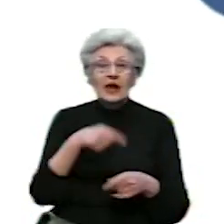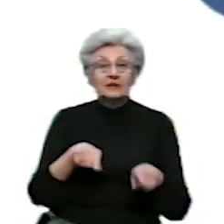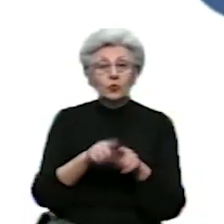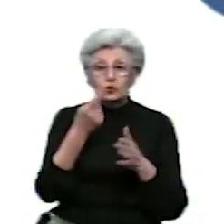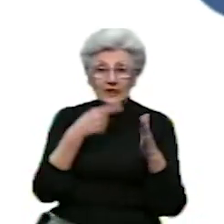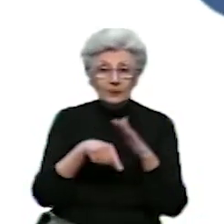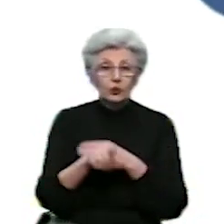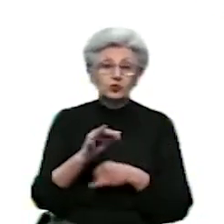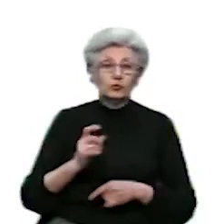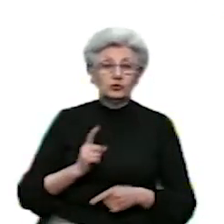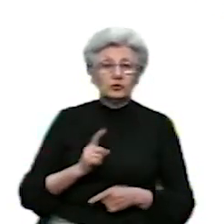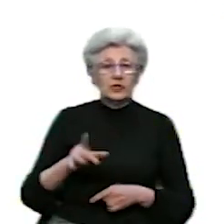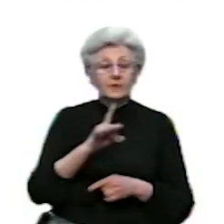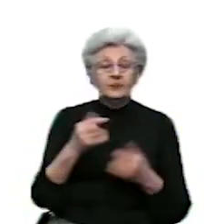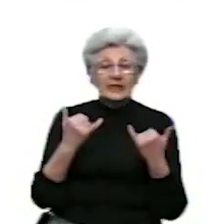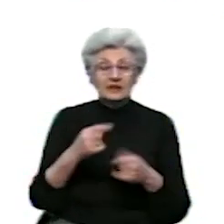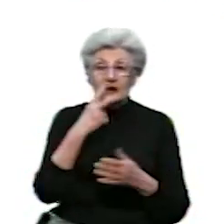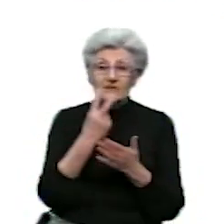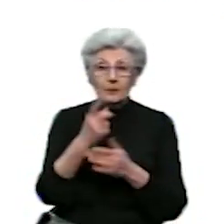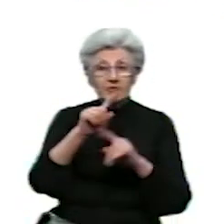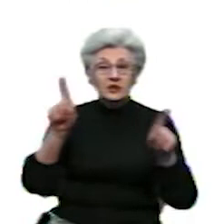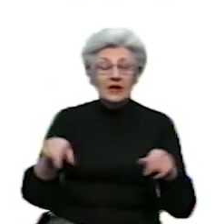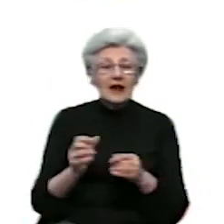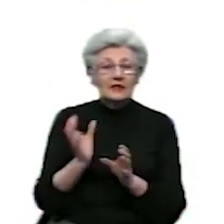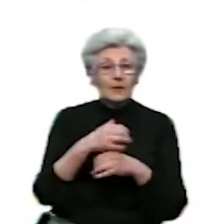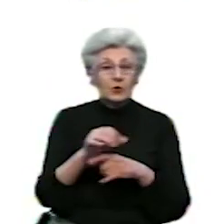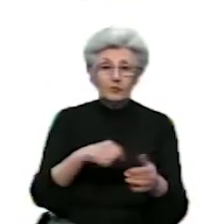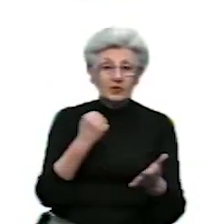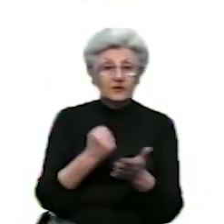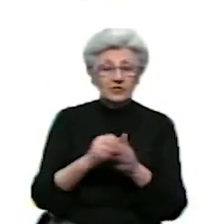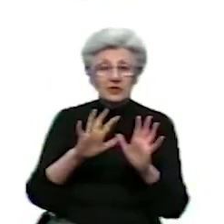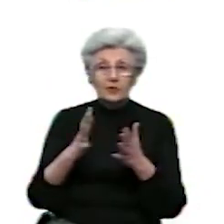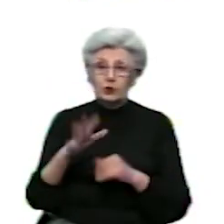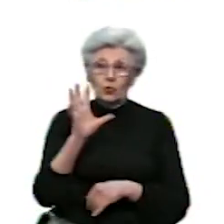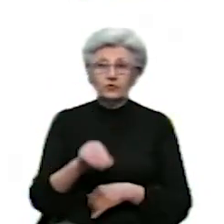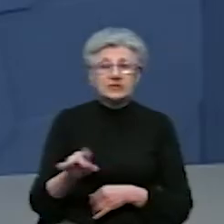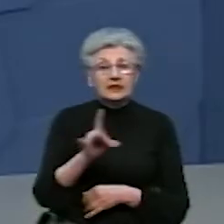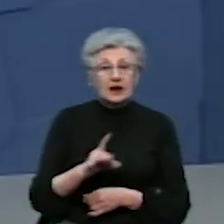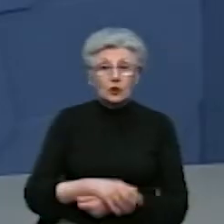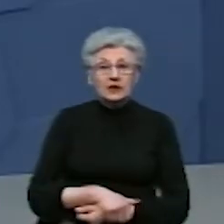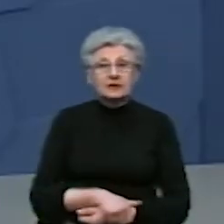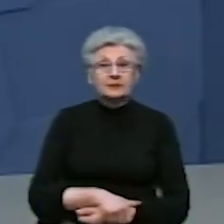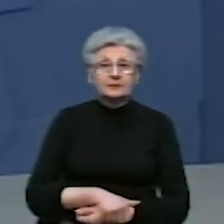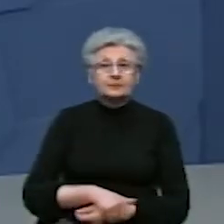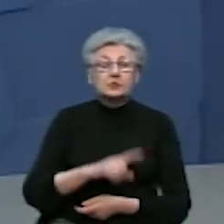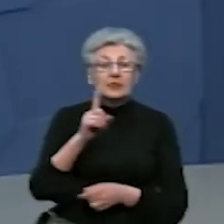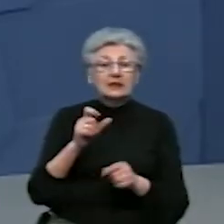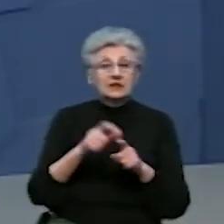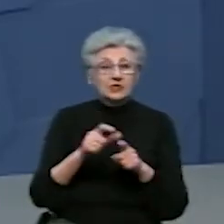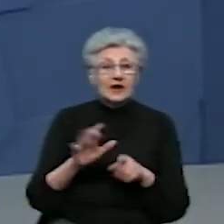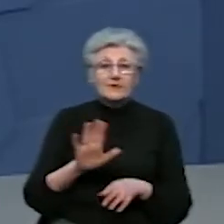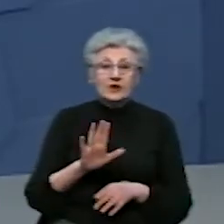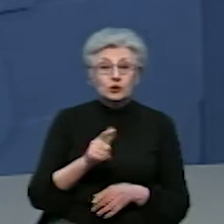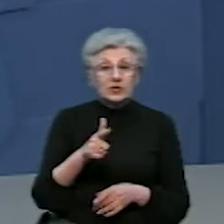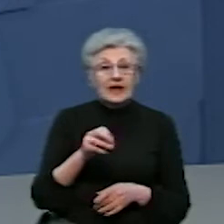та Сторожинецькому районах. Зараз ви бачите на екрані лабораторно підтверджені випадки в усіх районах. За словами Вікторії Гатрич,